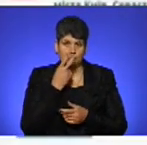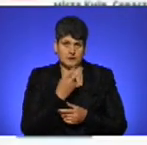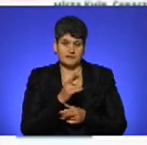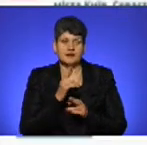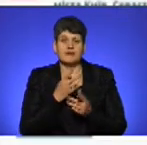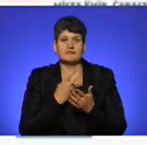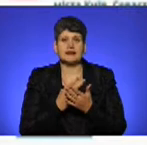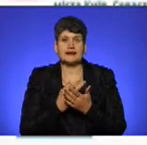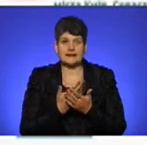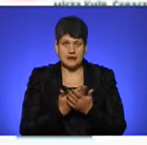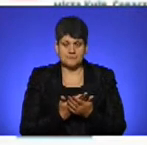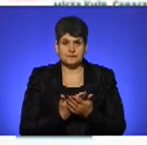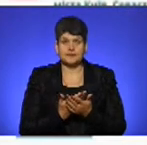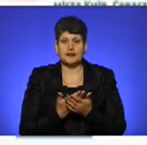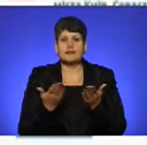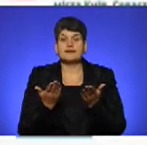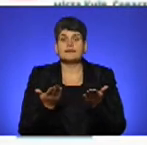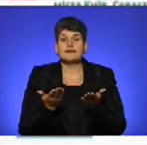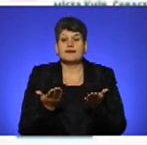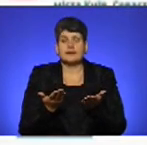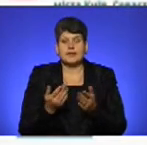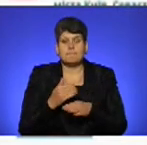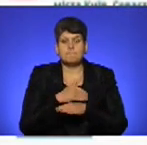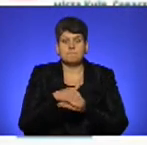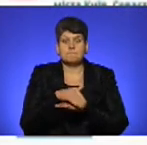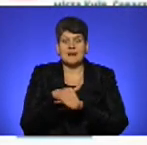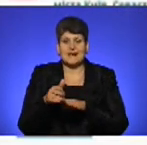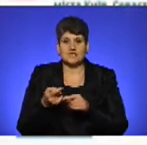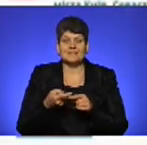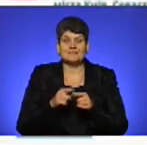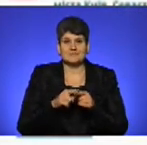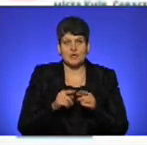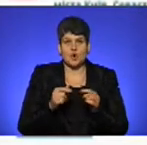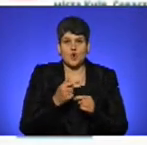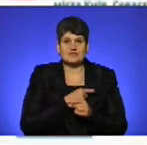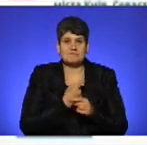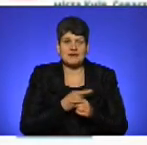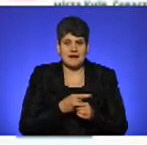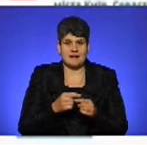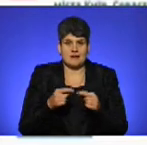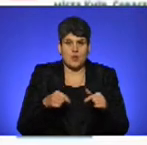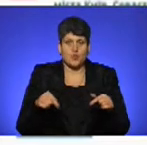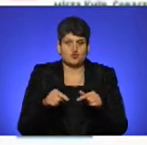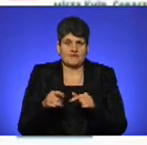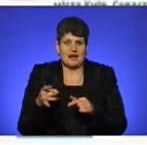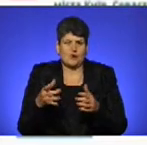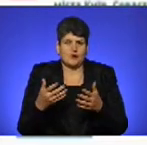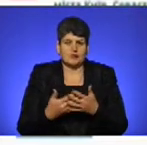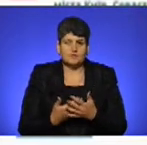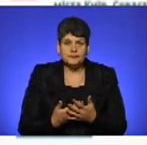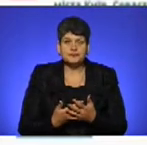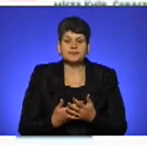вона виглядає і які межі цих госпітальних округів і так званих районів.